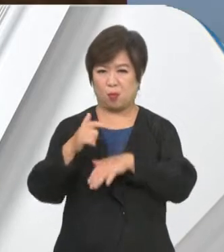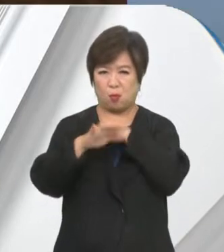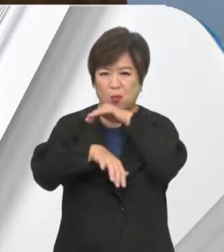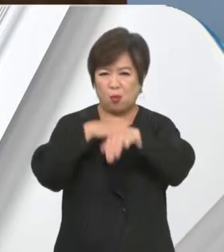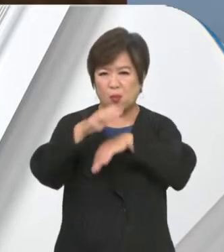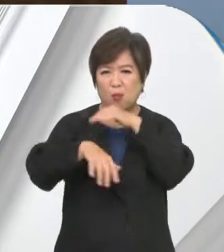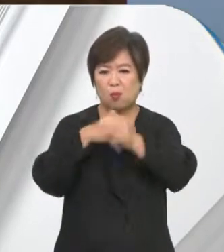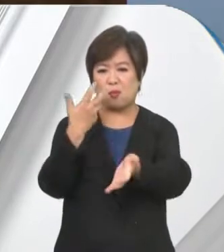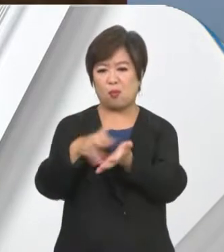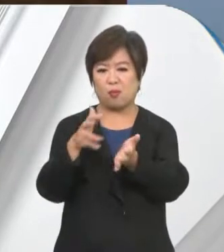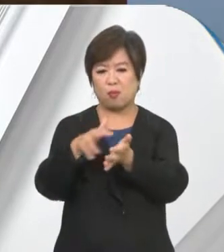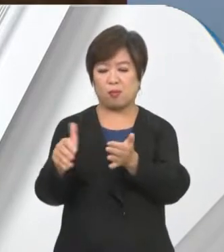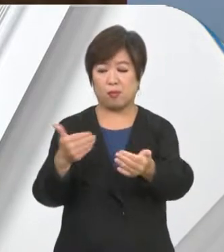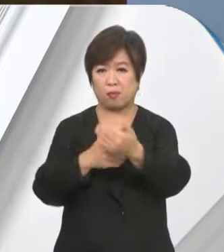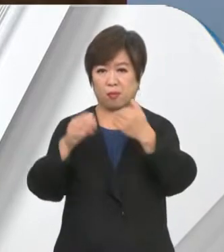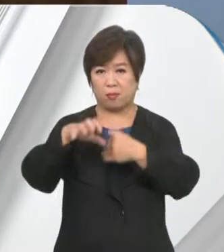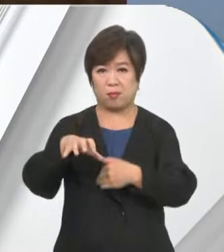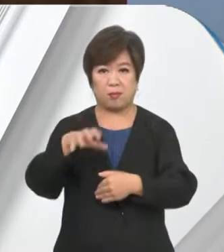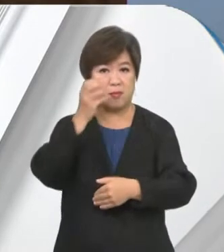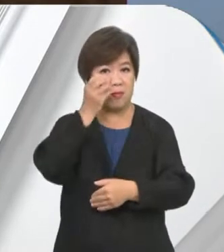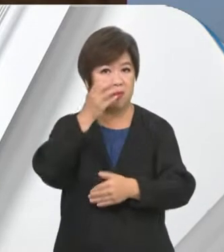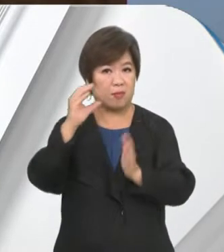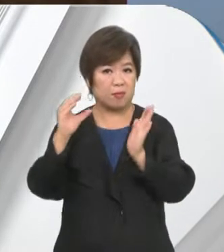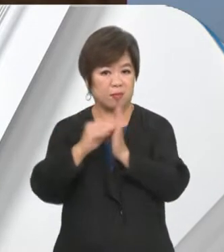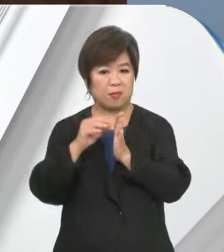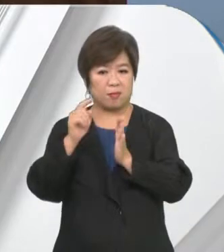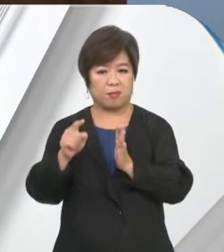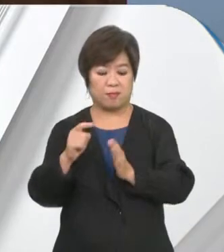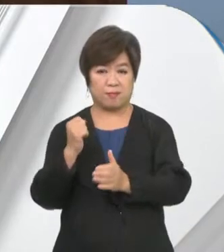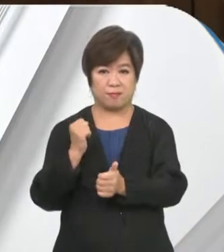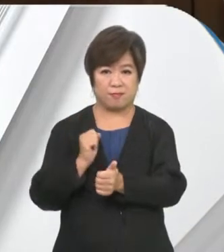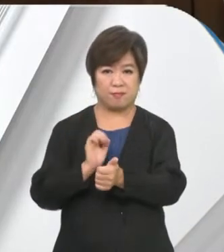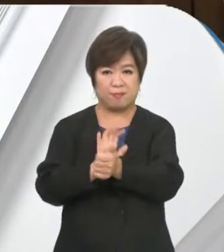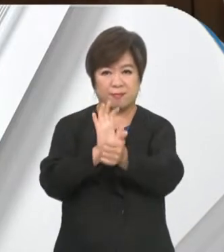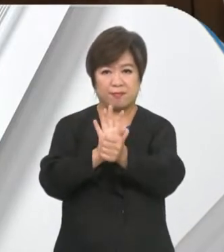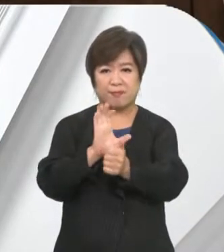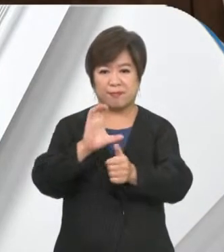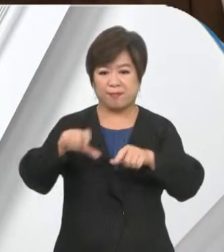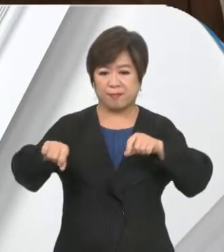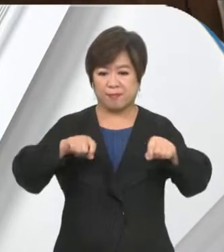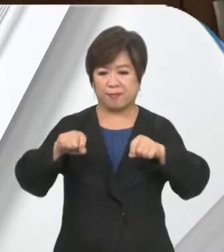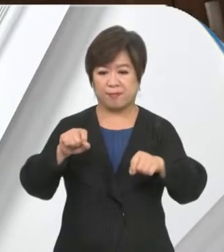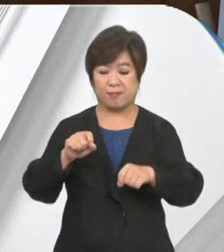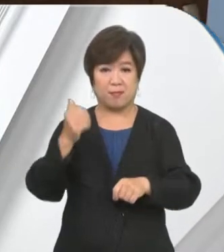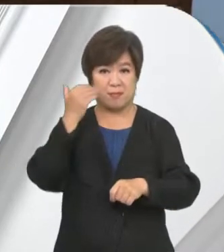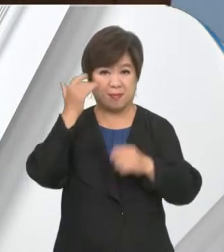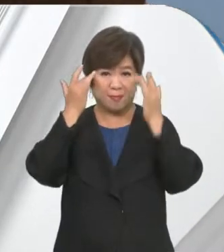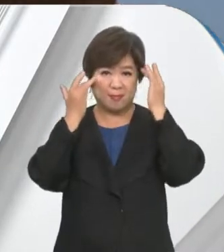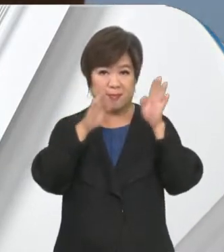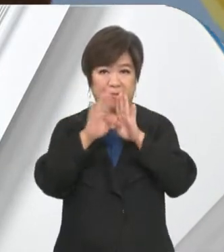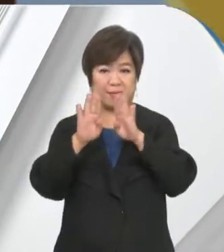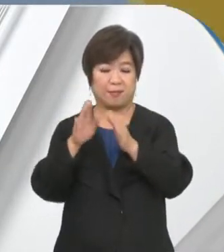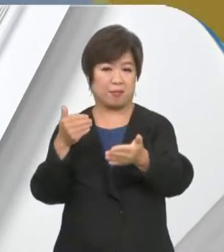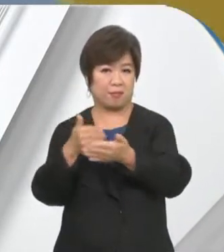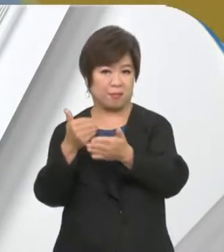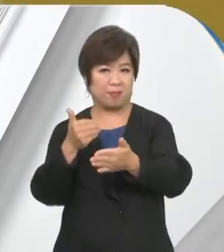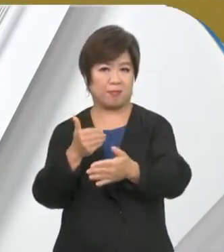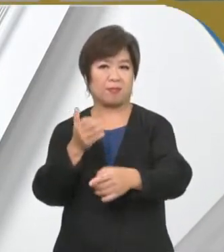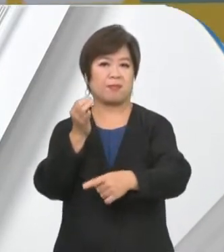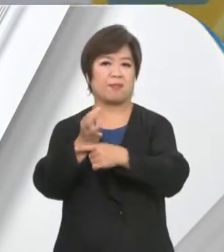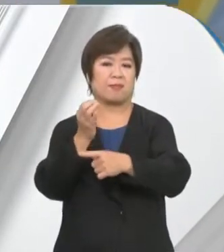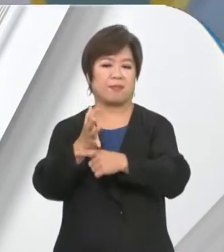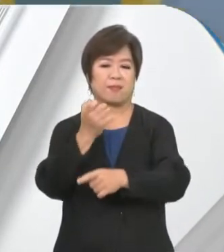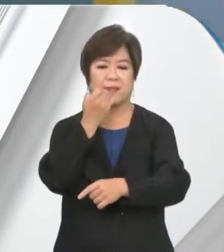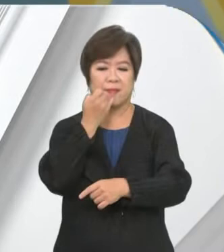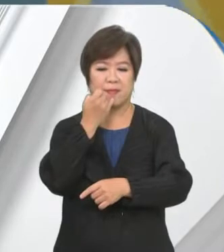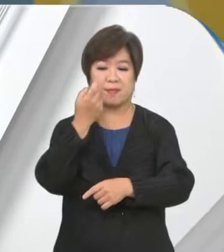一，配合交通部观光局观光产业振兴方案，暑期露天子票证初查的上班价，给运业